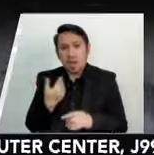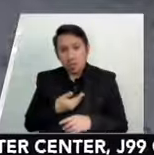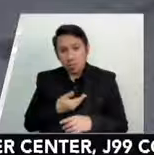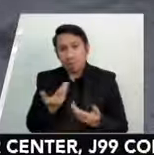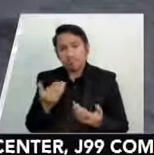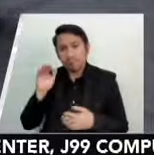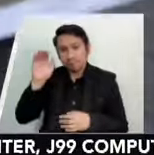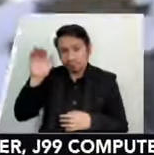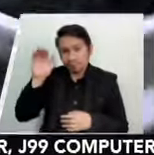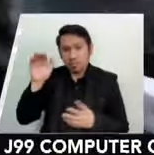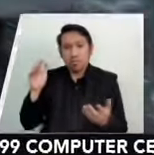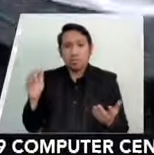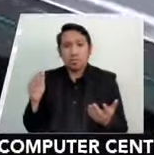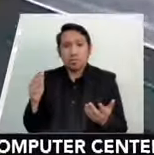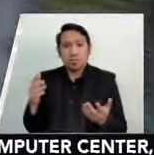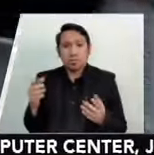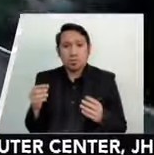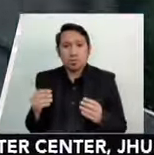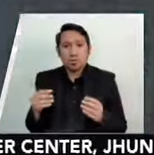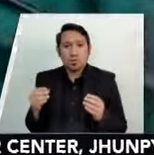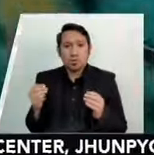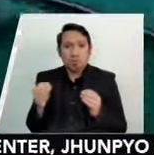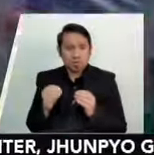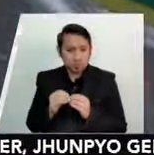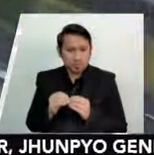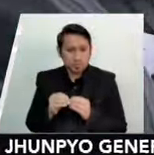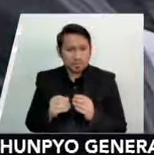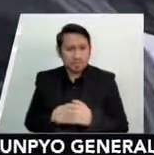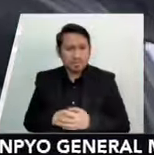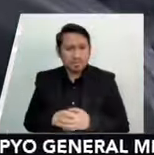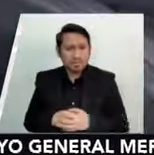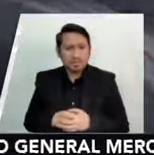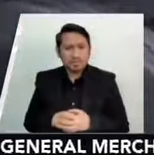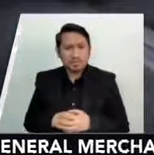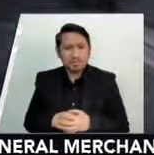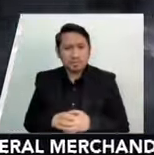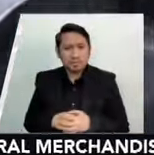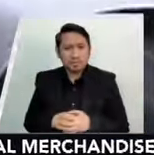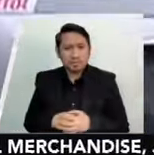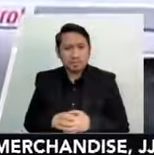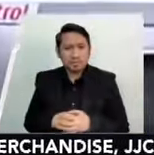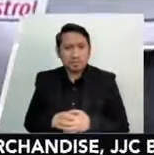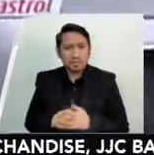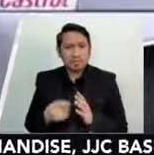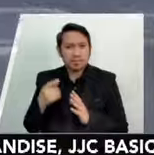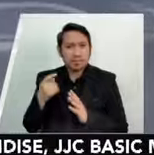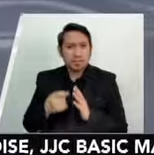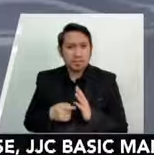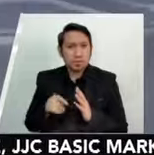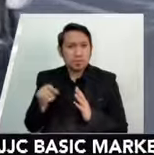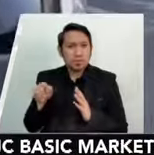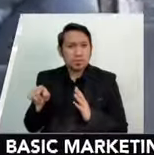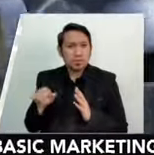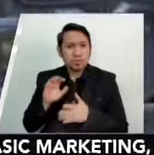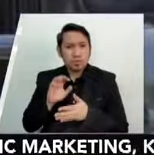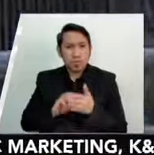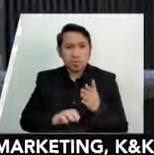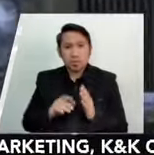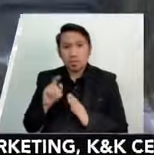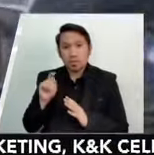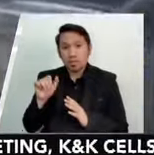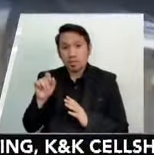yung pagbabawas o pagtatanggal ng masyadong matataas na buwis sa produktong petrolyo. Kasi wala ding